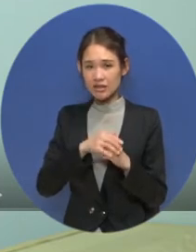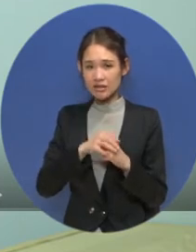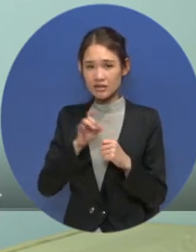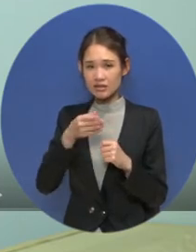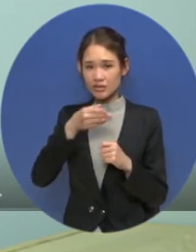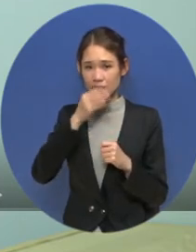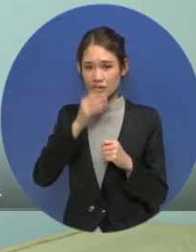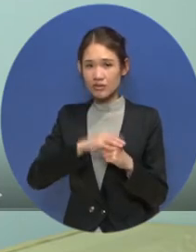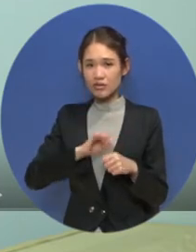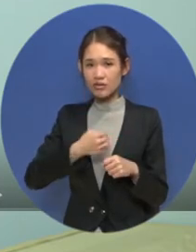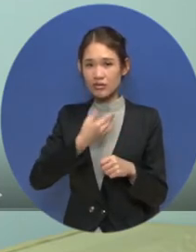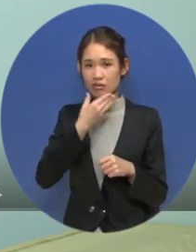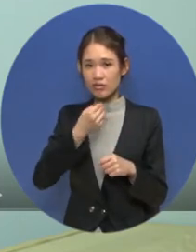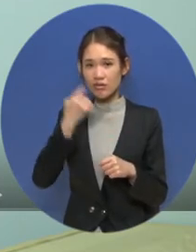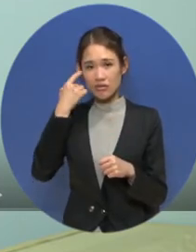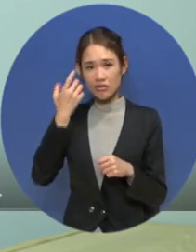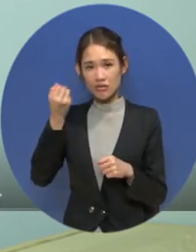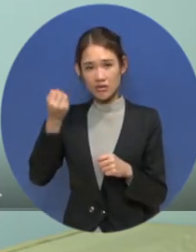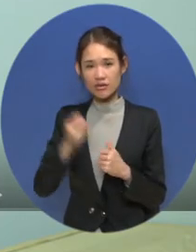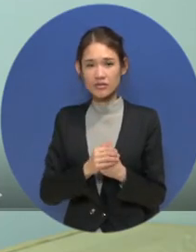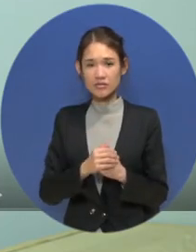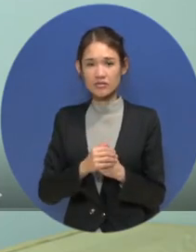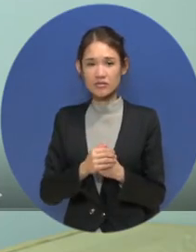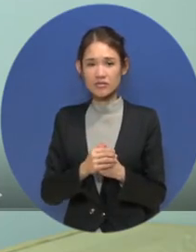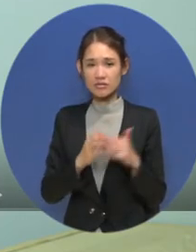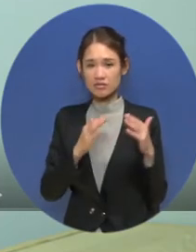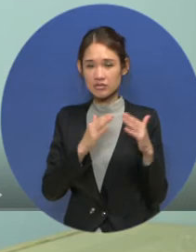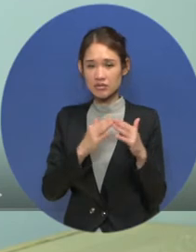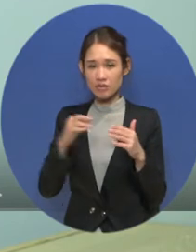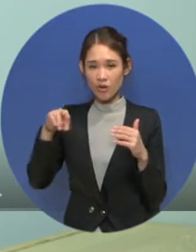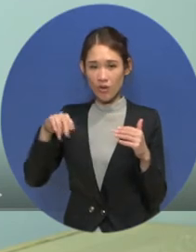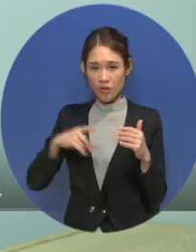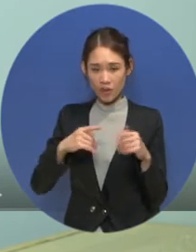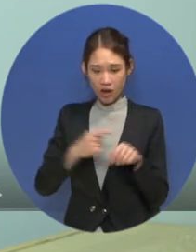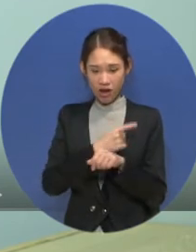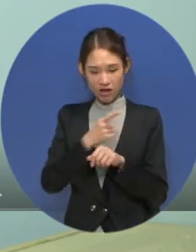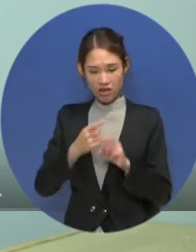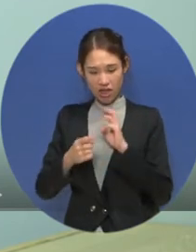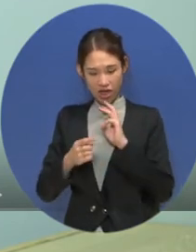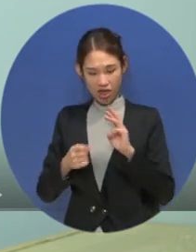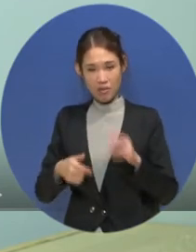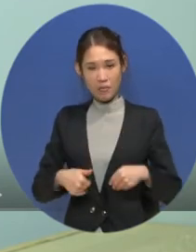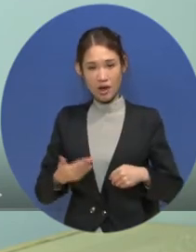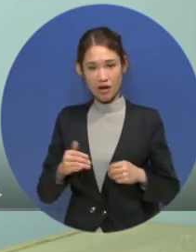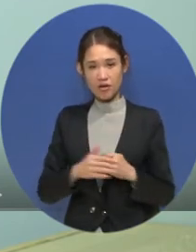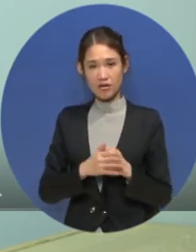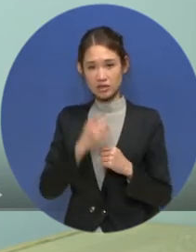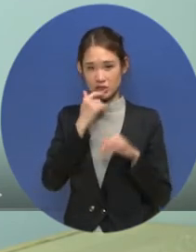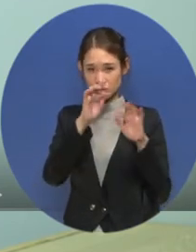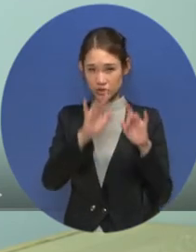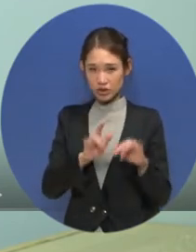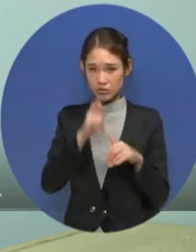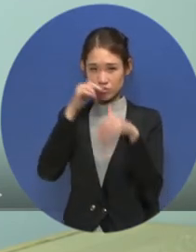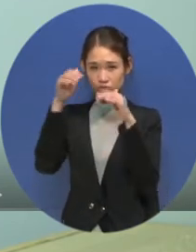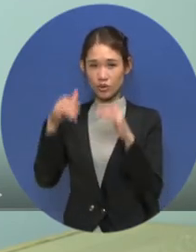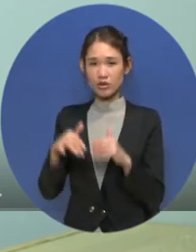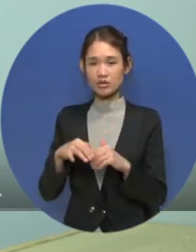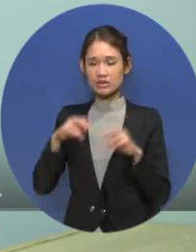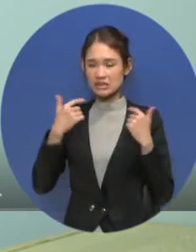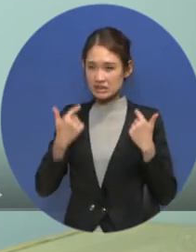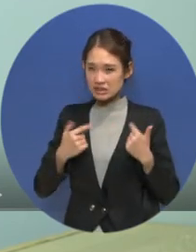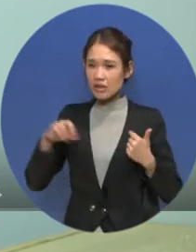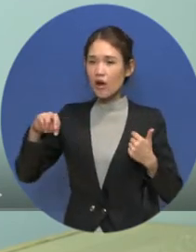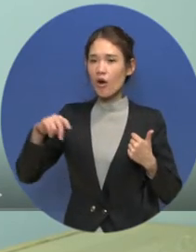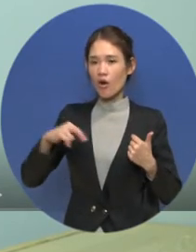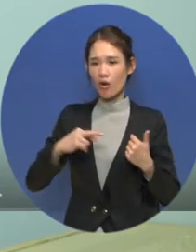유일한 자기 복이 행복이라서 아침에 집이 걸어오면 1시간 반 걸리는데 눈이 오나 비가 오나 걸어오는